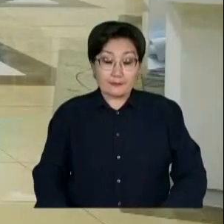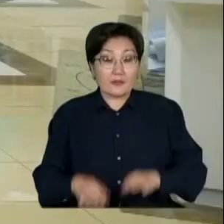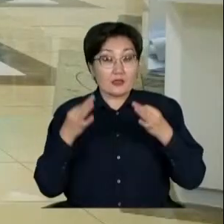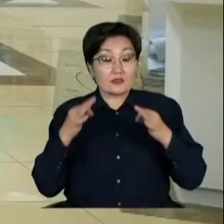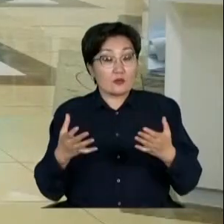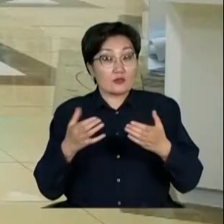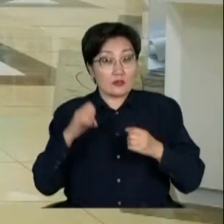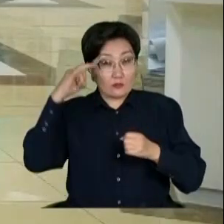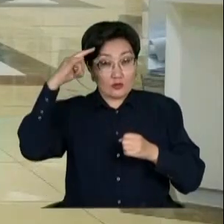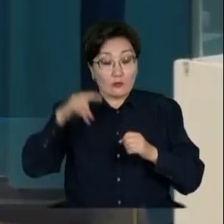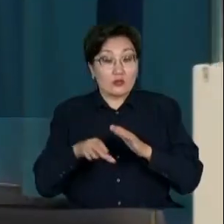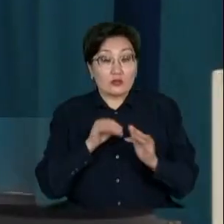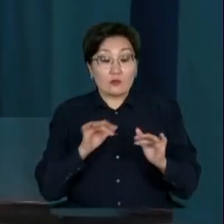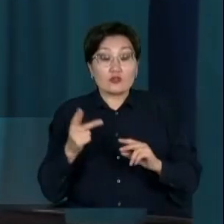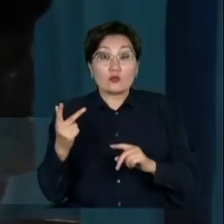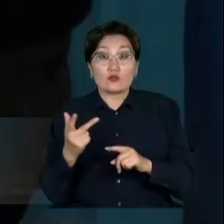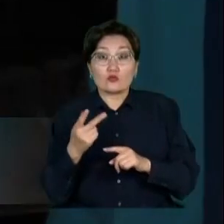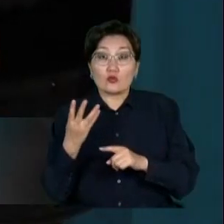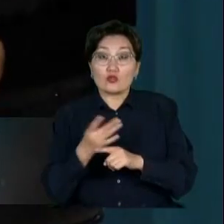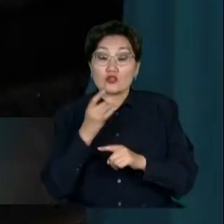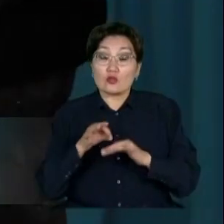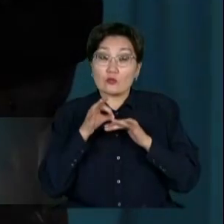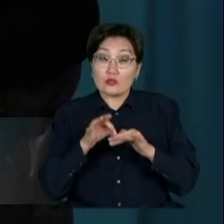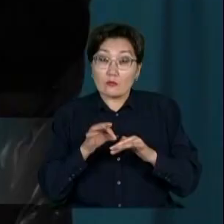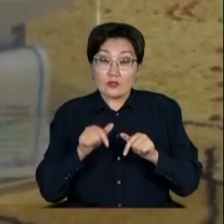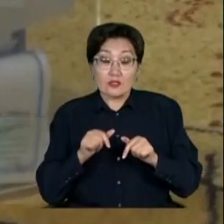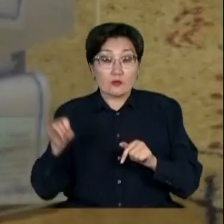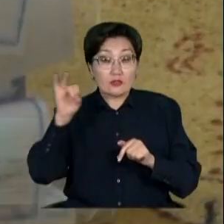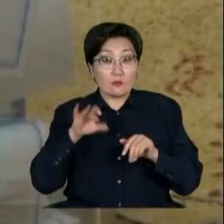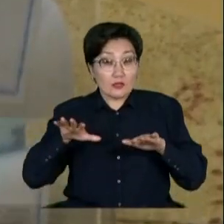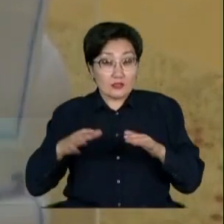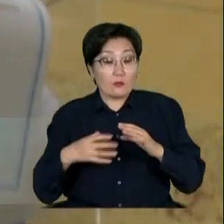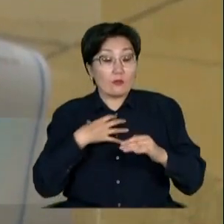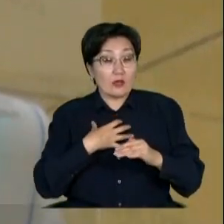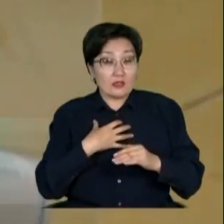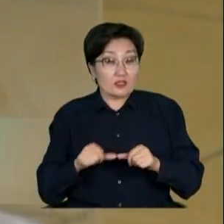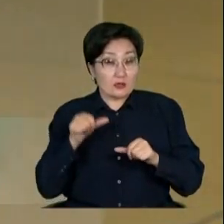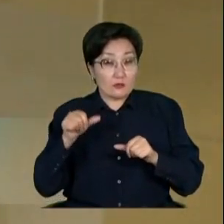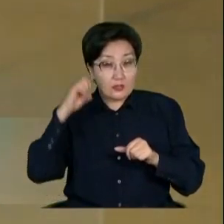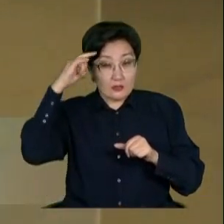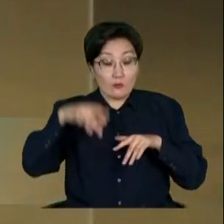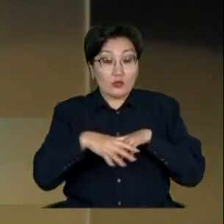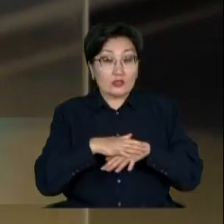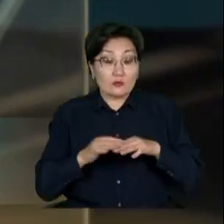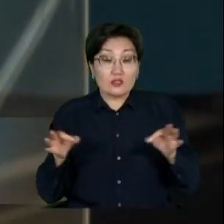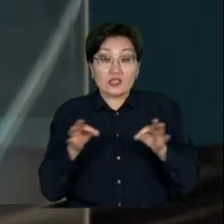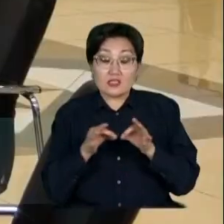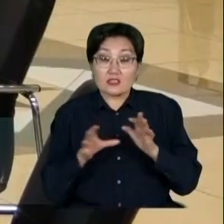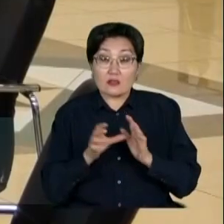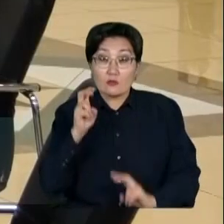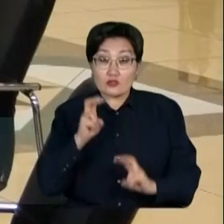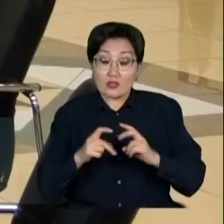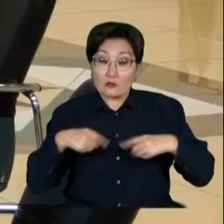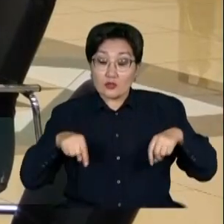Тәуелсіздік алғалы елімізде референдум осымен 4-ші рет өткізіліп отыр. Бұл жолғы тарихи оқиғаның маңызы ерек. Қазақстандықтар бүгін атом электр